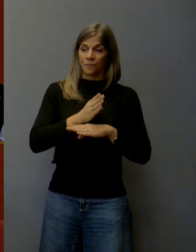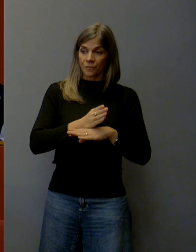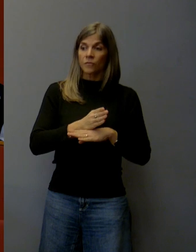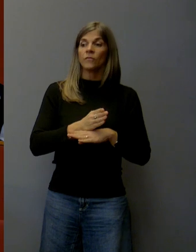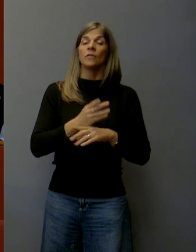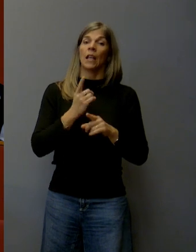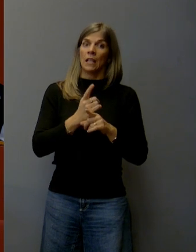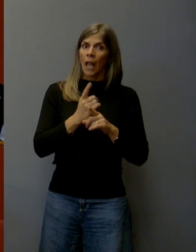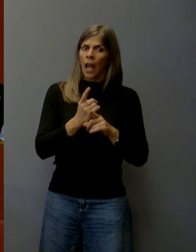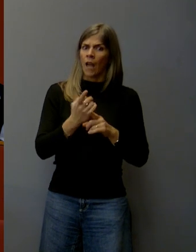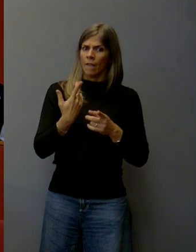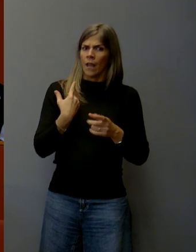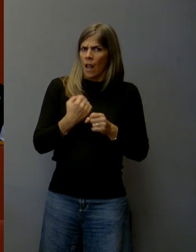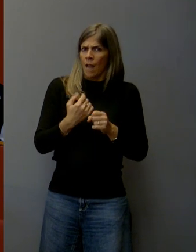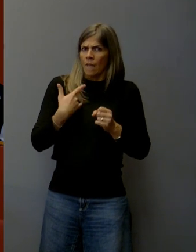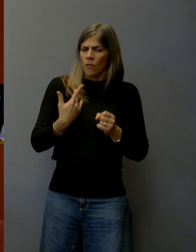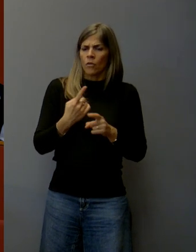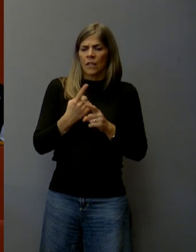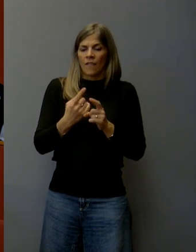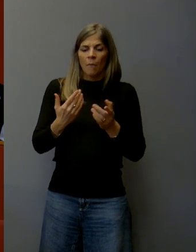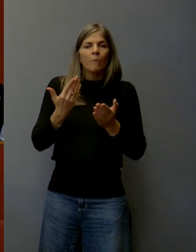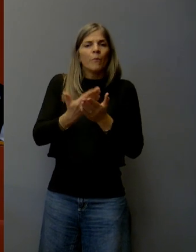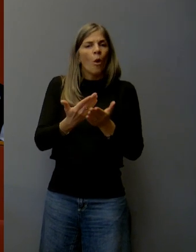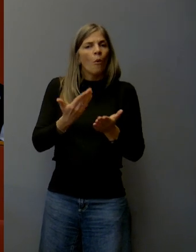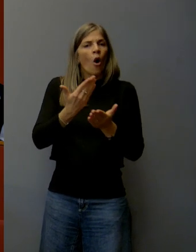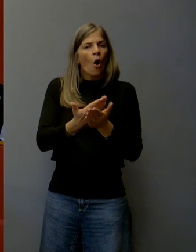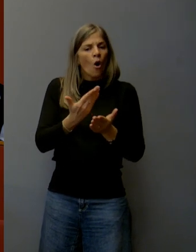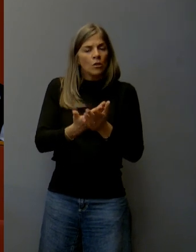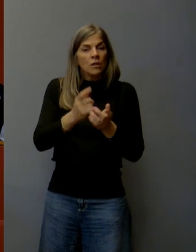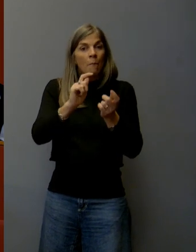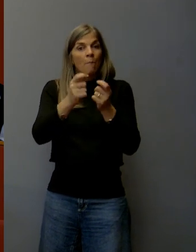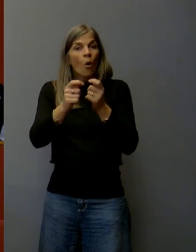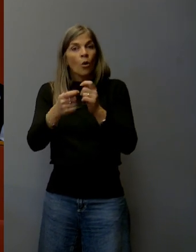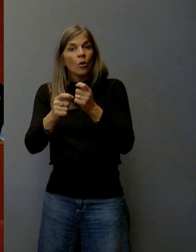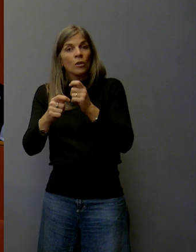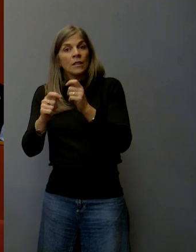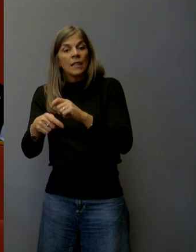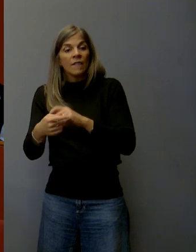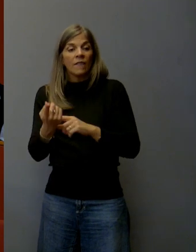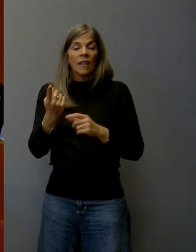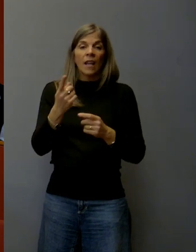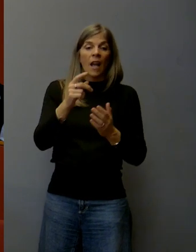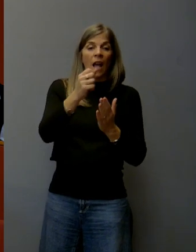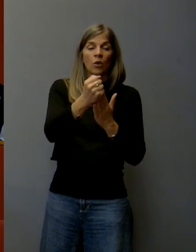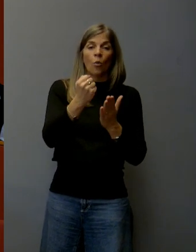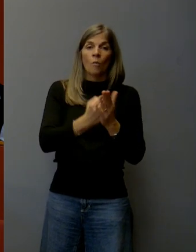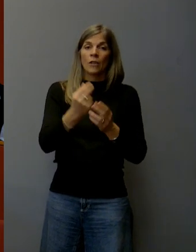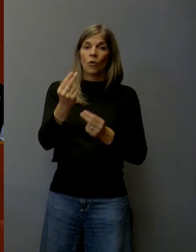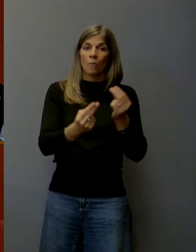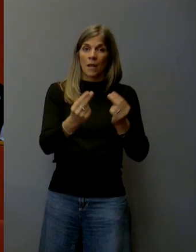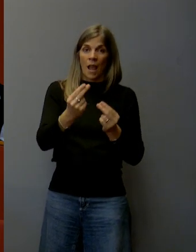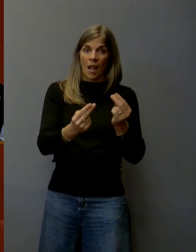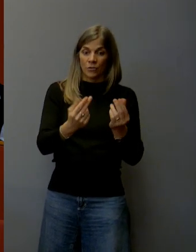è venuto a farlo fare delle proposte modifica alla bozza di bilancio viene